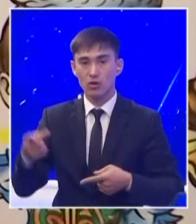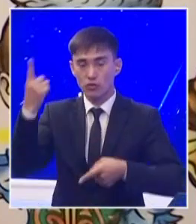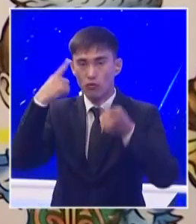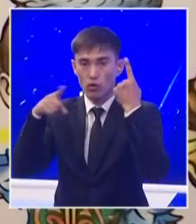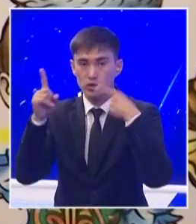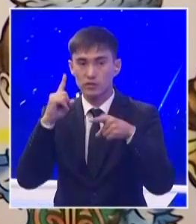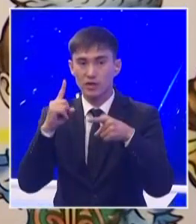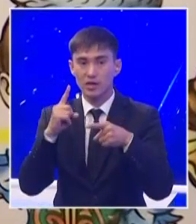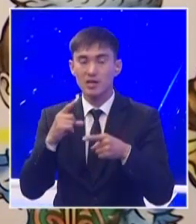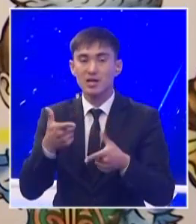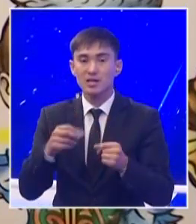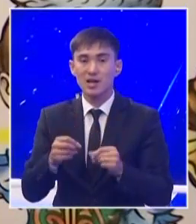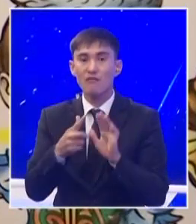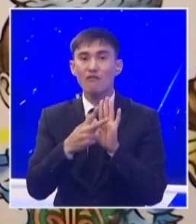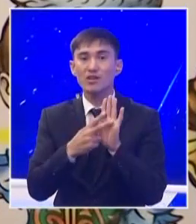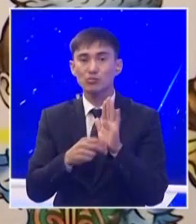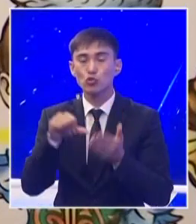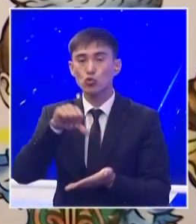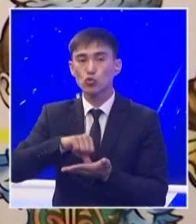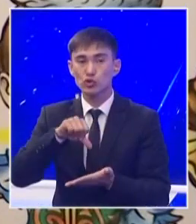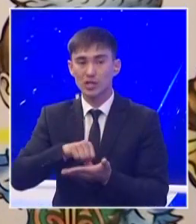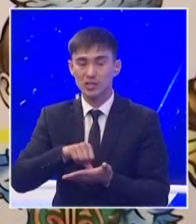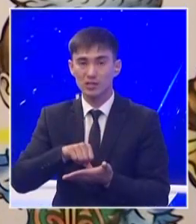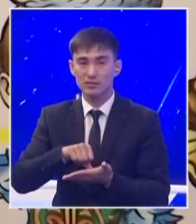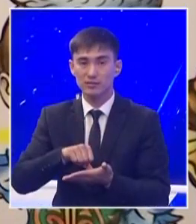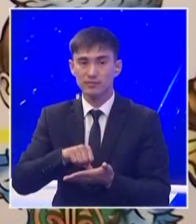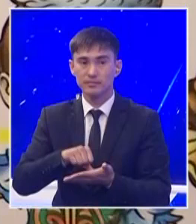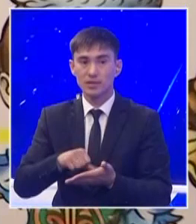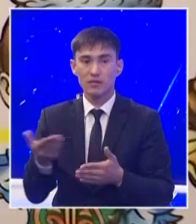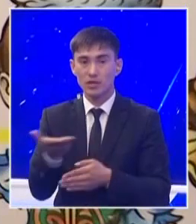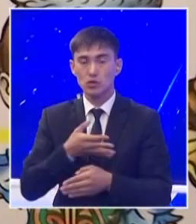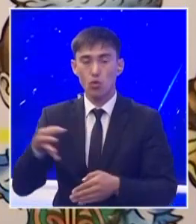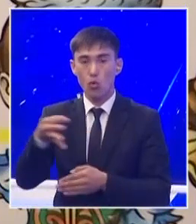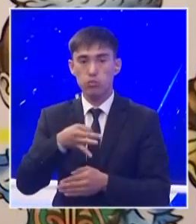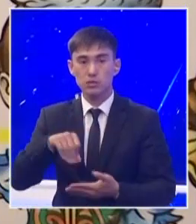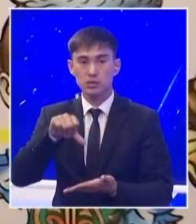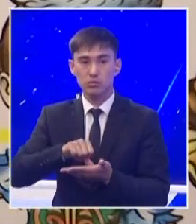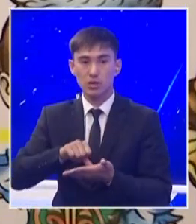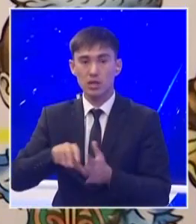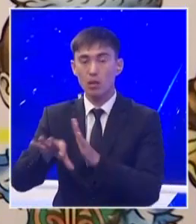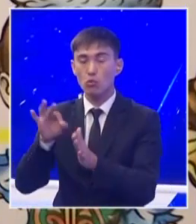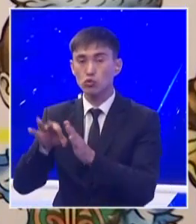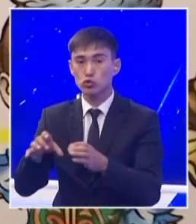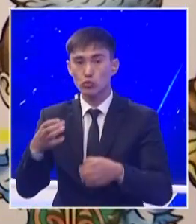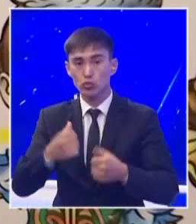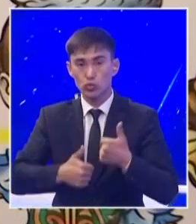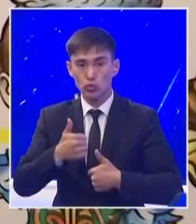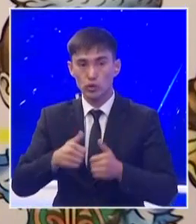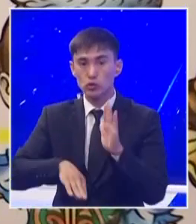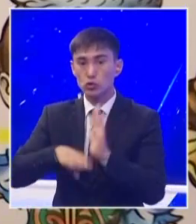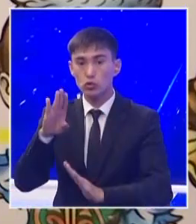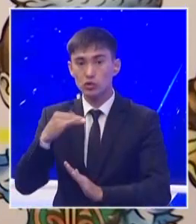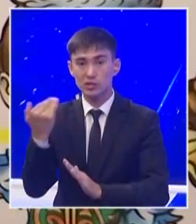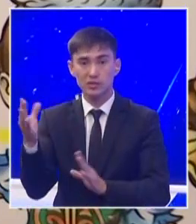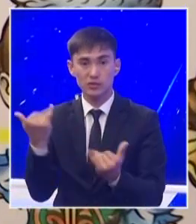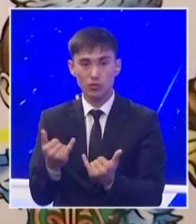творчества, где 800 участников нашей области принимали на отборочном туре. И лучшие из